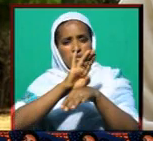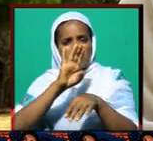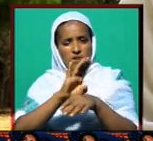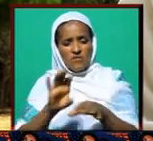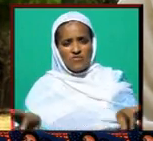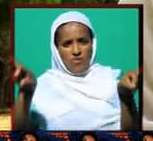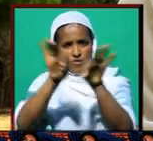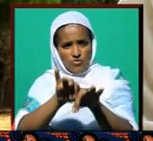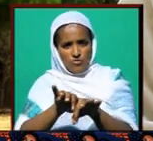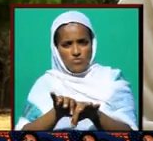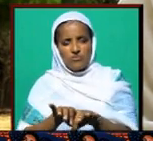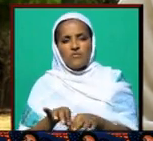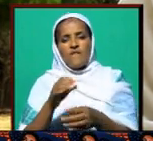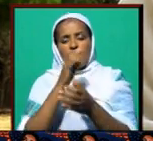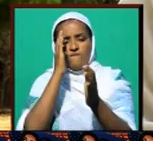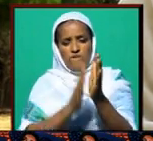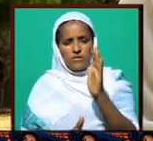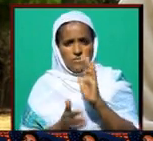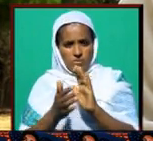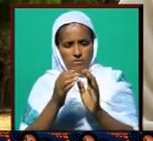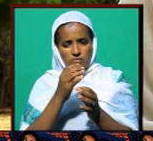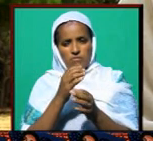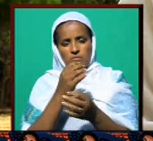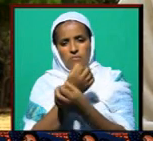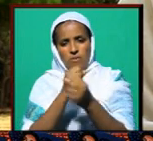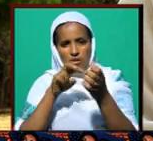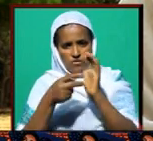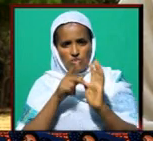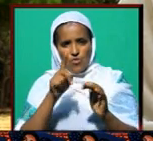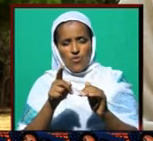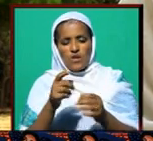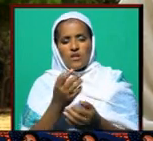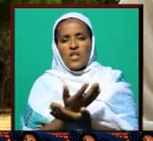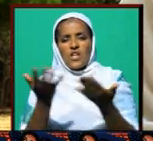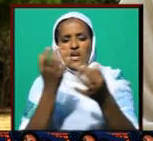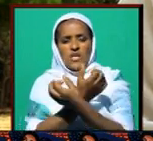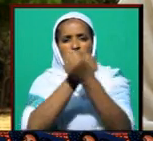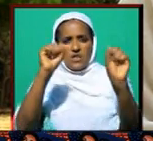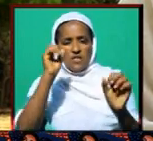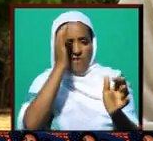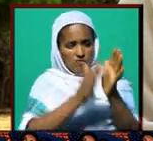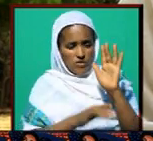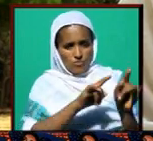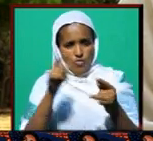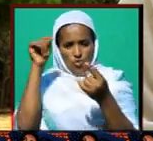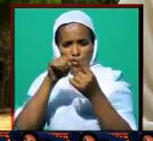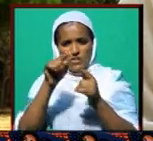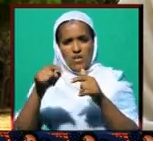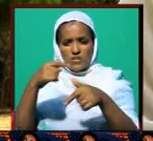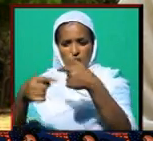ምስጢራት አሉ። ስለዚህ ህንጻ ቤተ ክርስቲያን ትልቁ አስፈላጊነቱ ነገረ ድነትን እንፈጽምበታለን ማለት ነው።